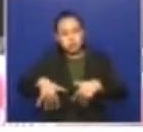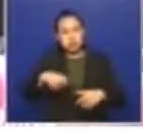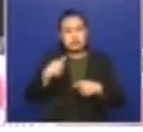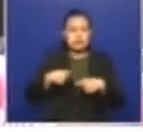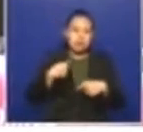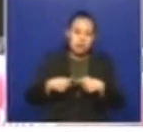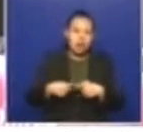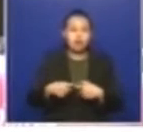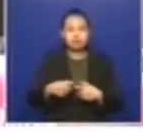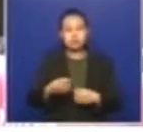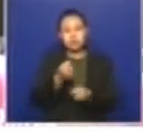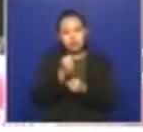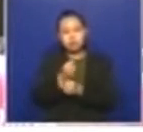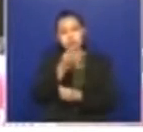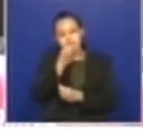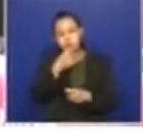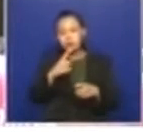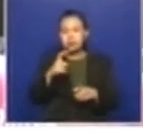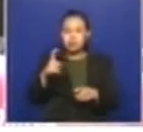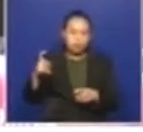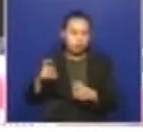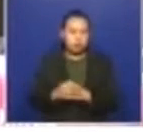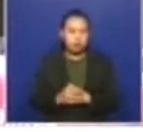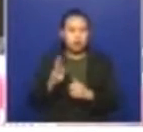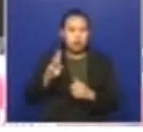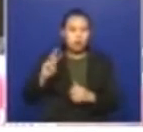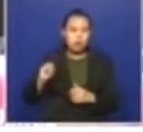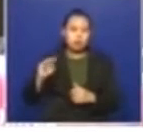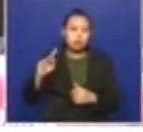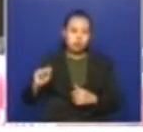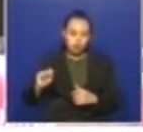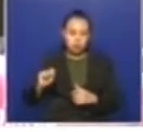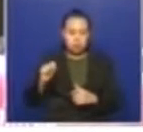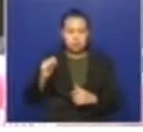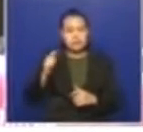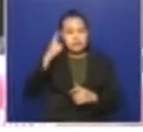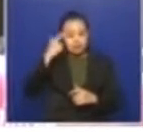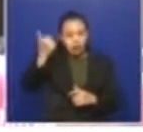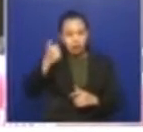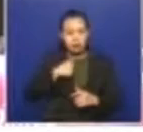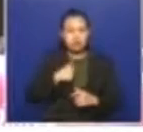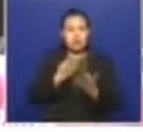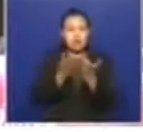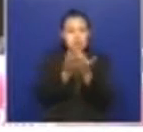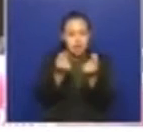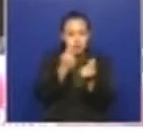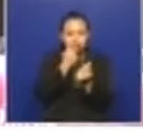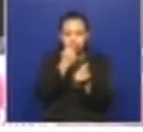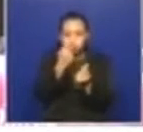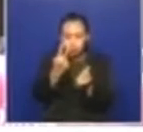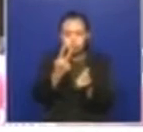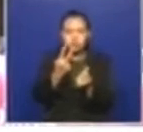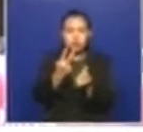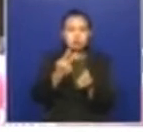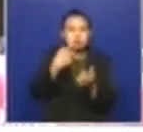เคืองเนี่ยท่านรัฐมนตรีที่ฉลาดก็มักจะเอาเศรษฐกิจมหาภาคมากลบคือก็บรรยายตัวเลขมหาภาคมากลบ